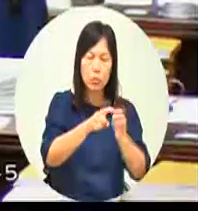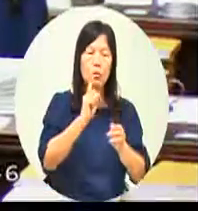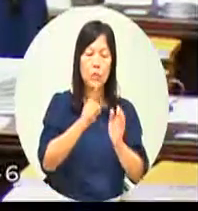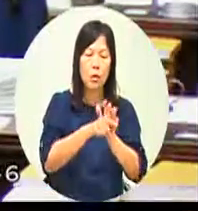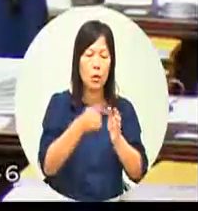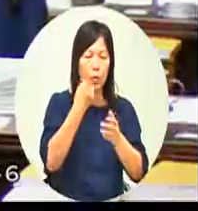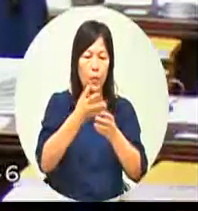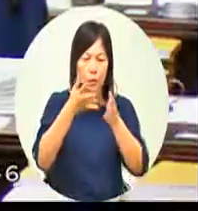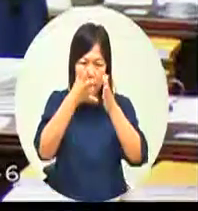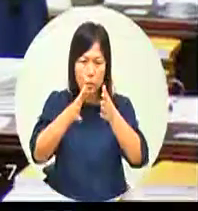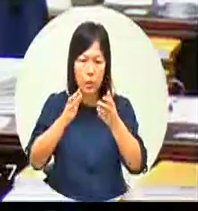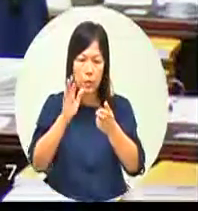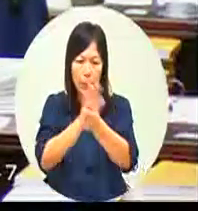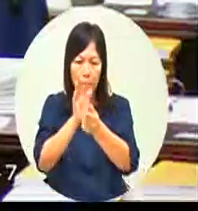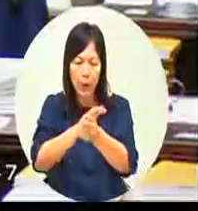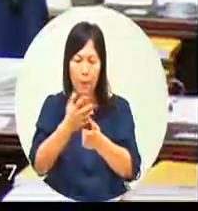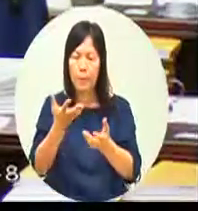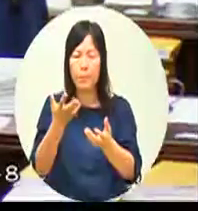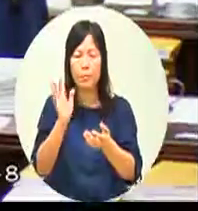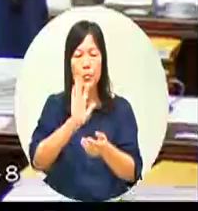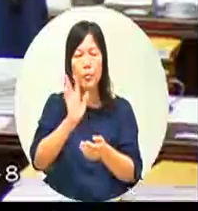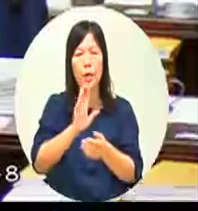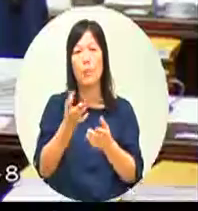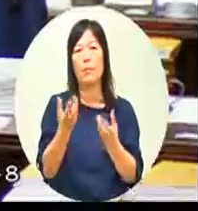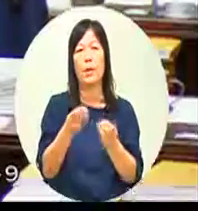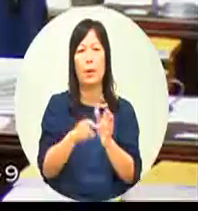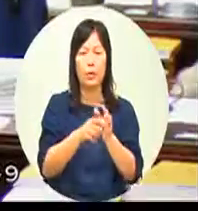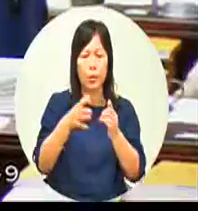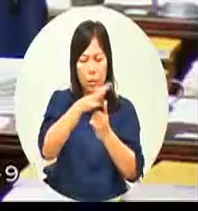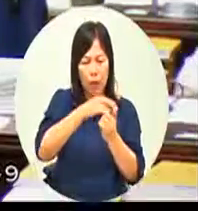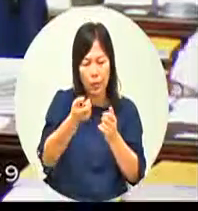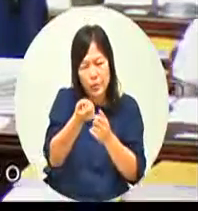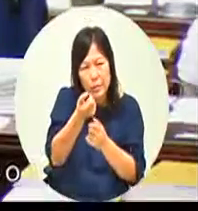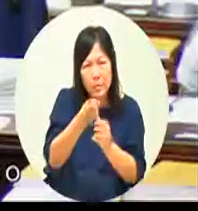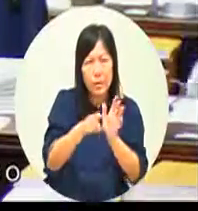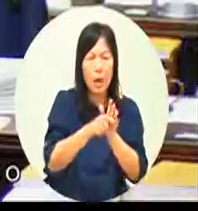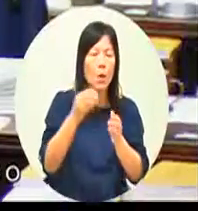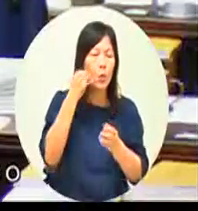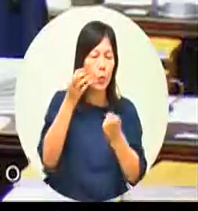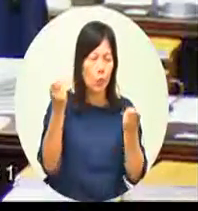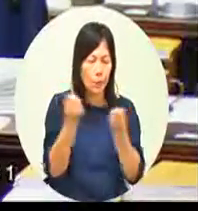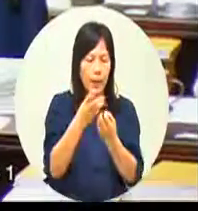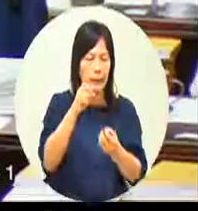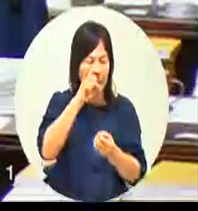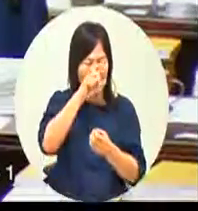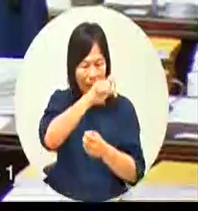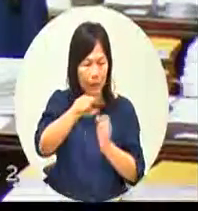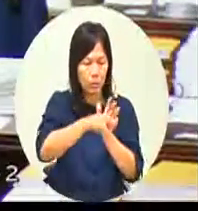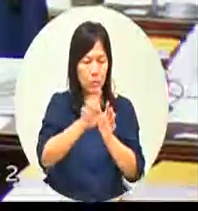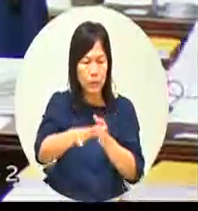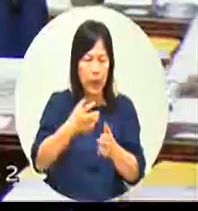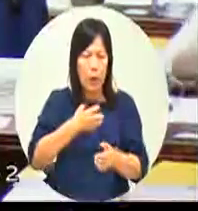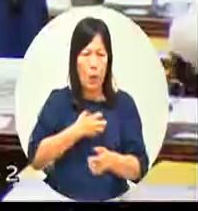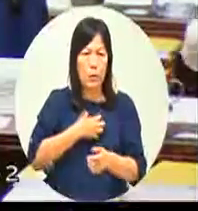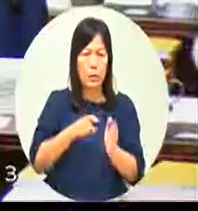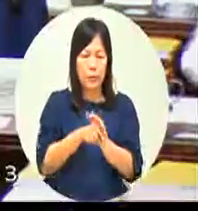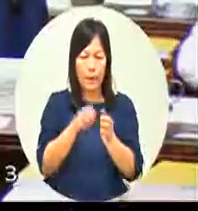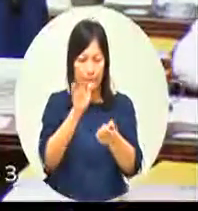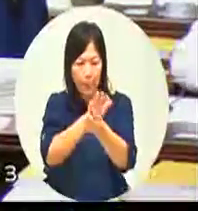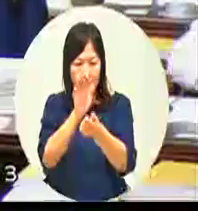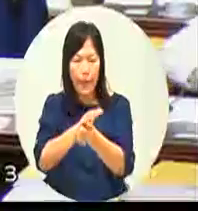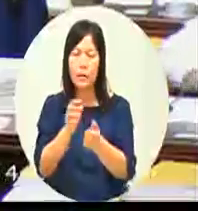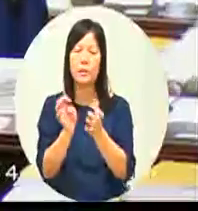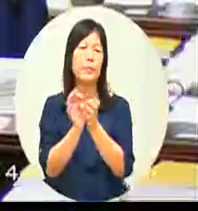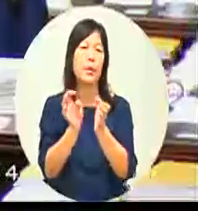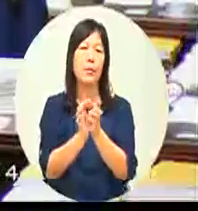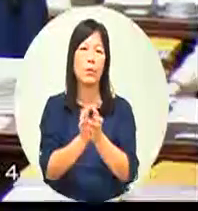全不收外县市，因为台湾那么小，其实在很多在垃圾发生垃圾危机的时候，互相的帮忙其实是